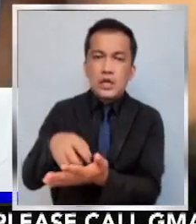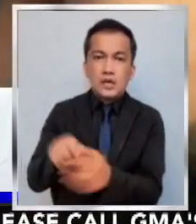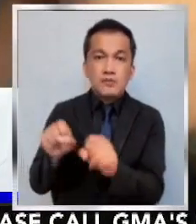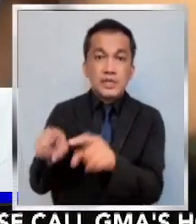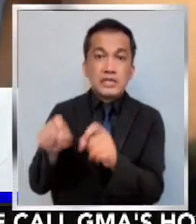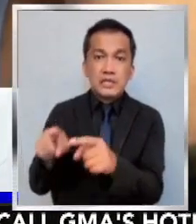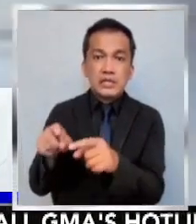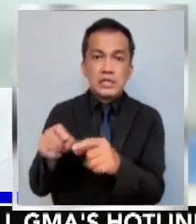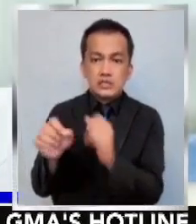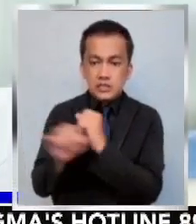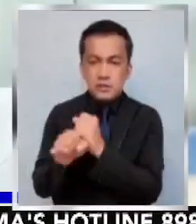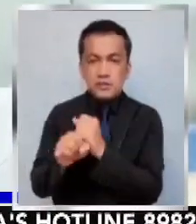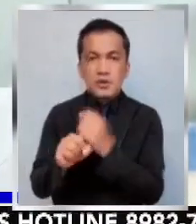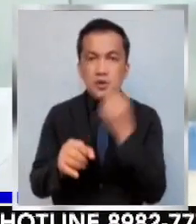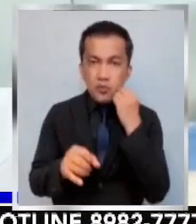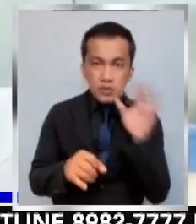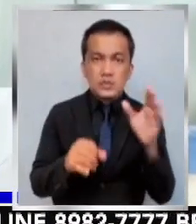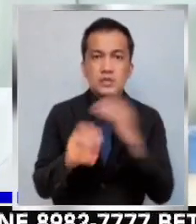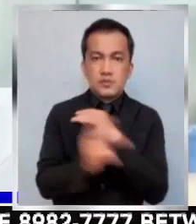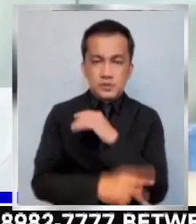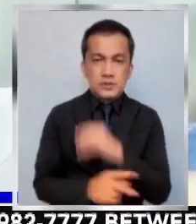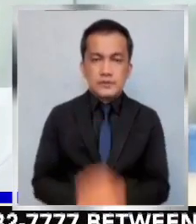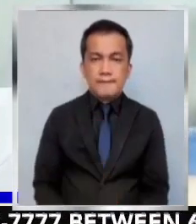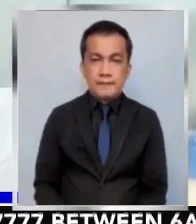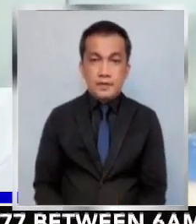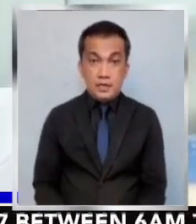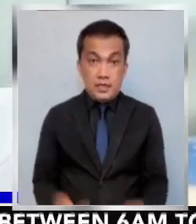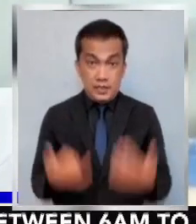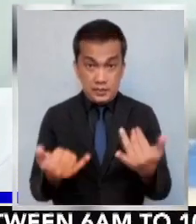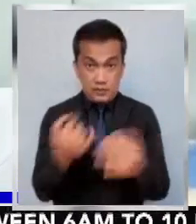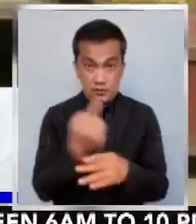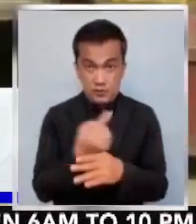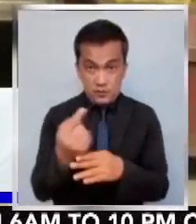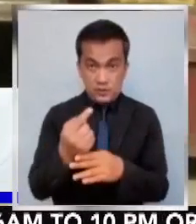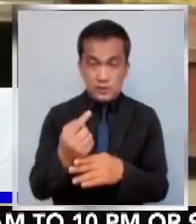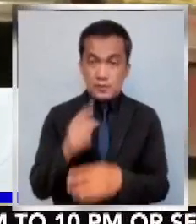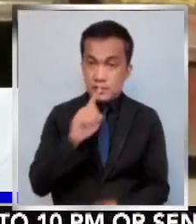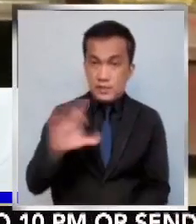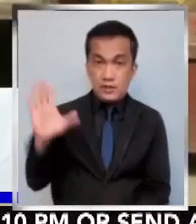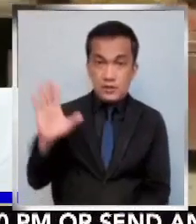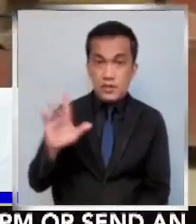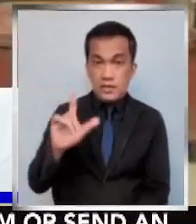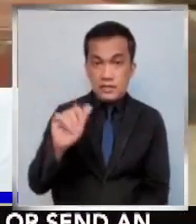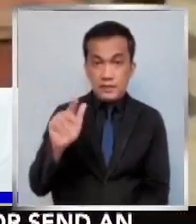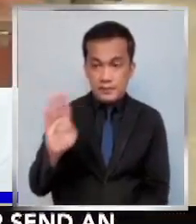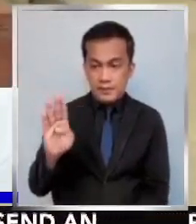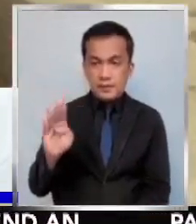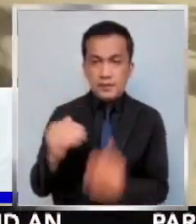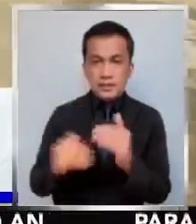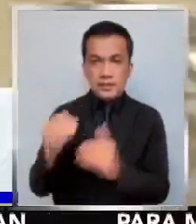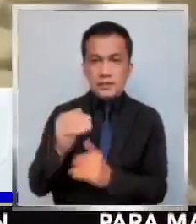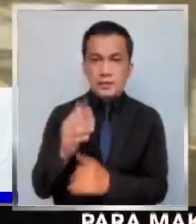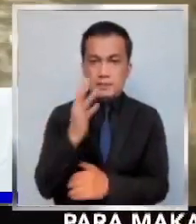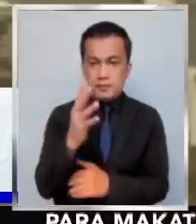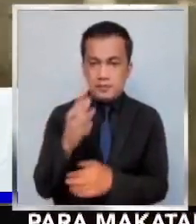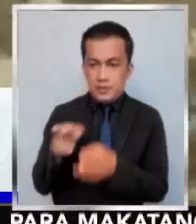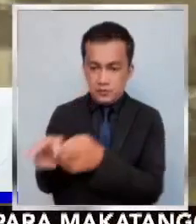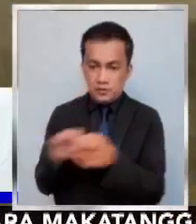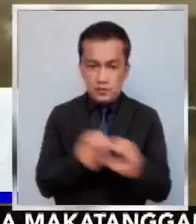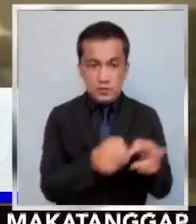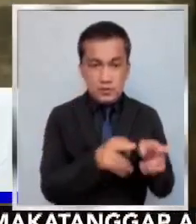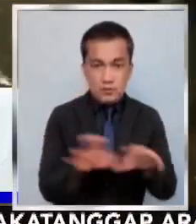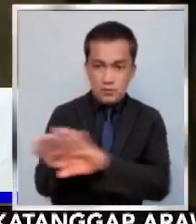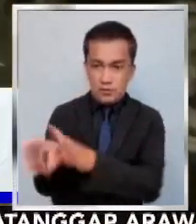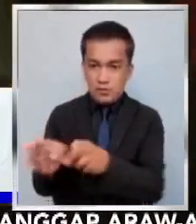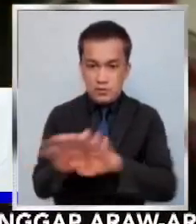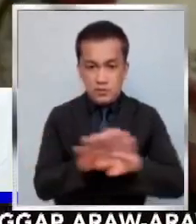lang ng probinsya. Sa linggong ito, ipinangako ng LTFRB na higit 50 ruta pa ang bubuksan. We're